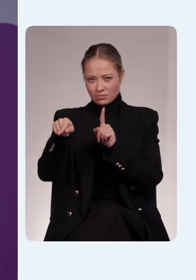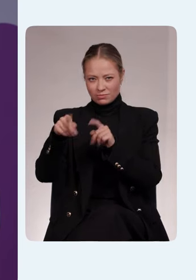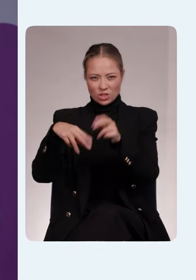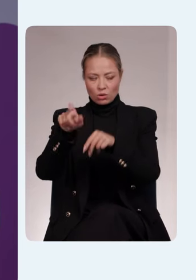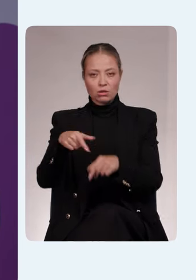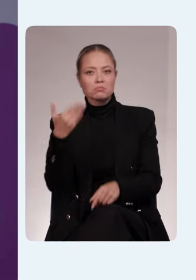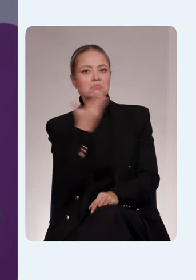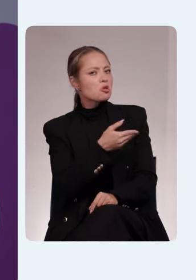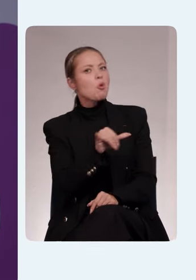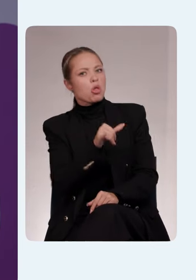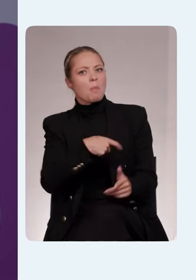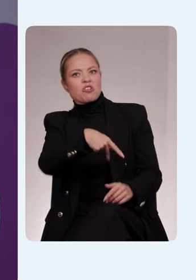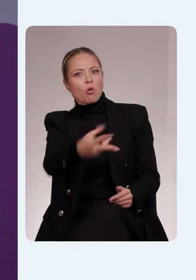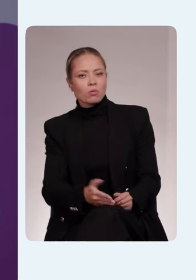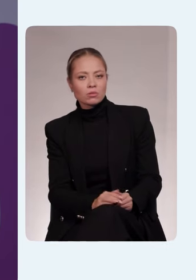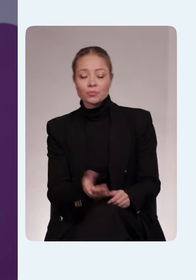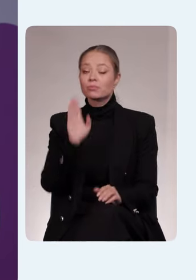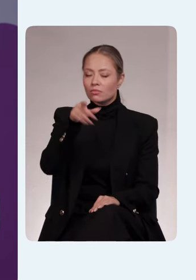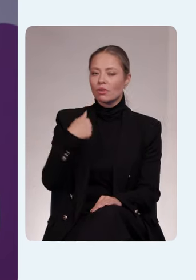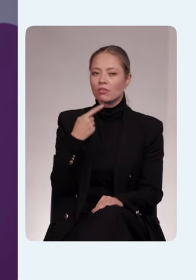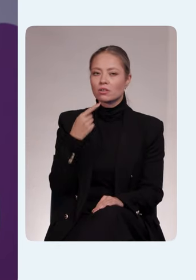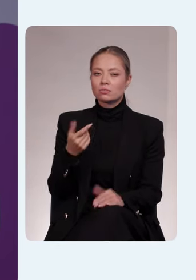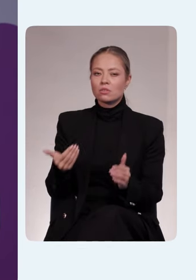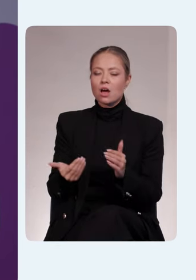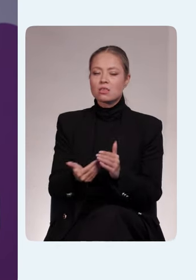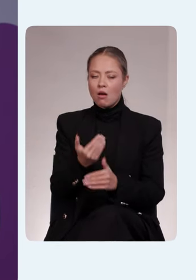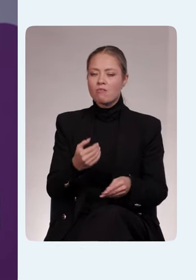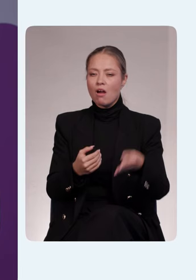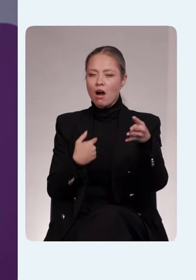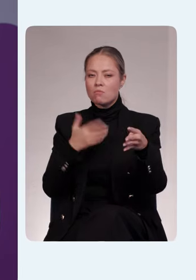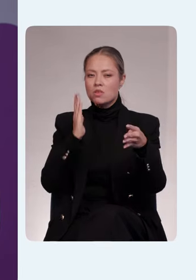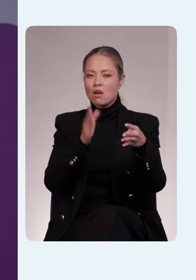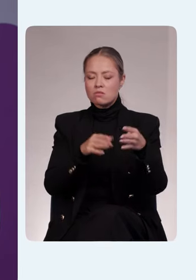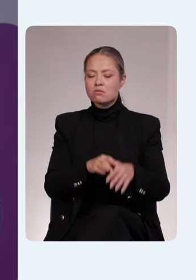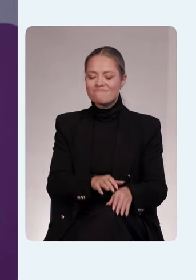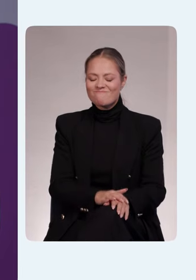пошел? Я говорю, на новый объект.